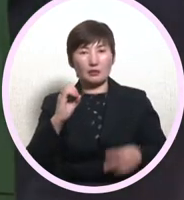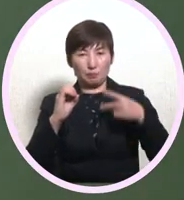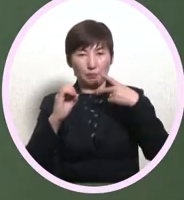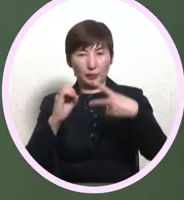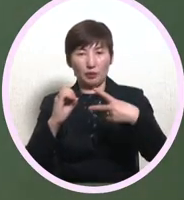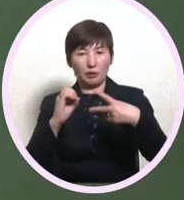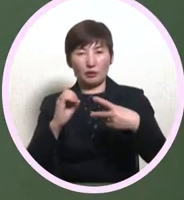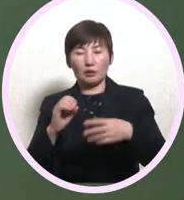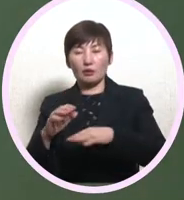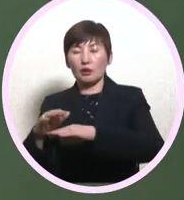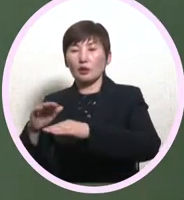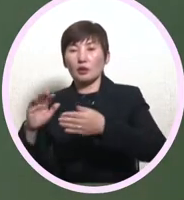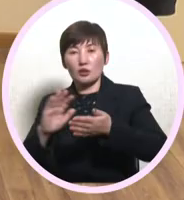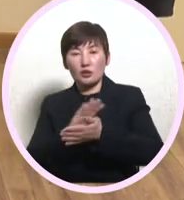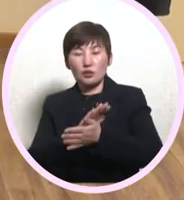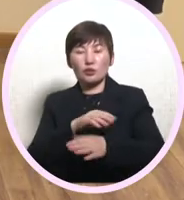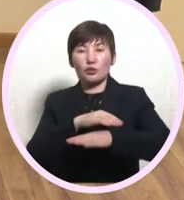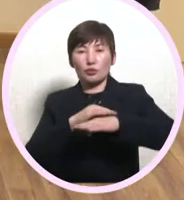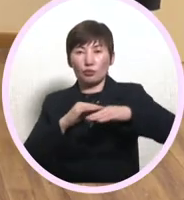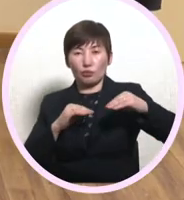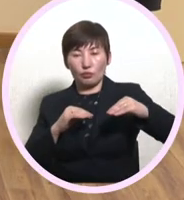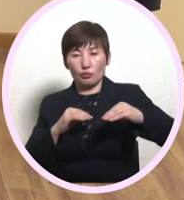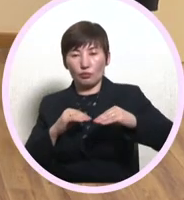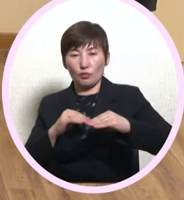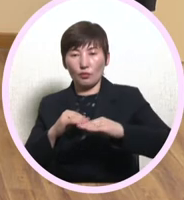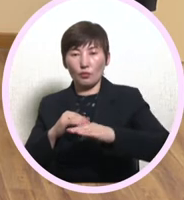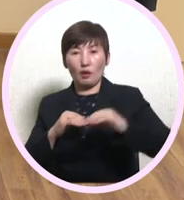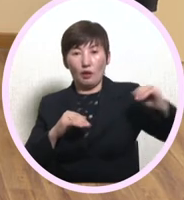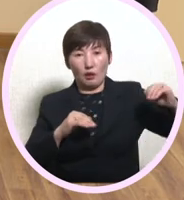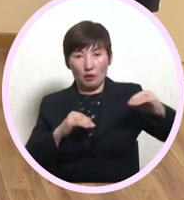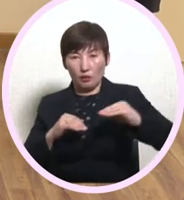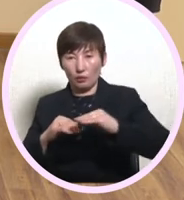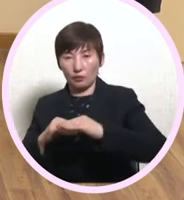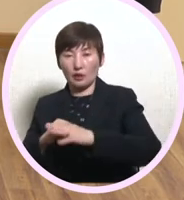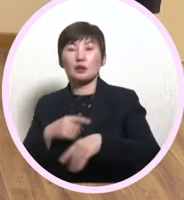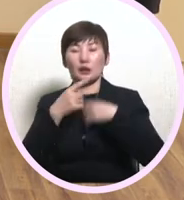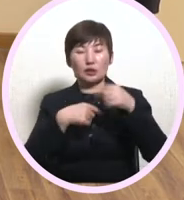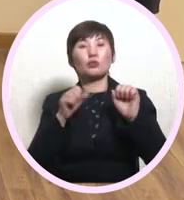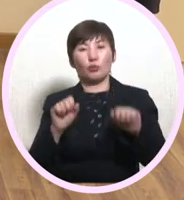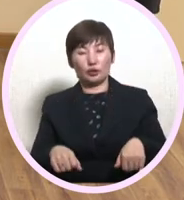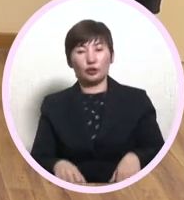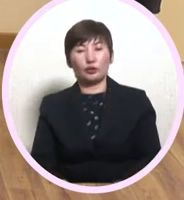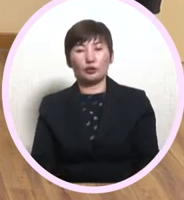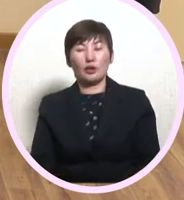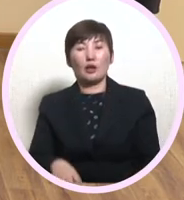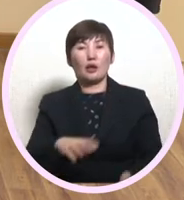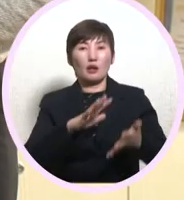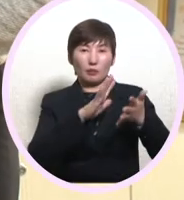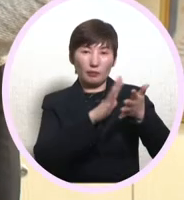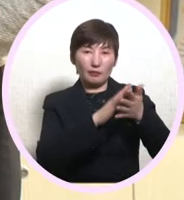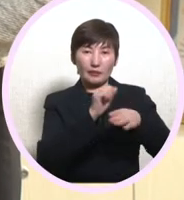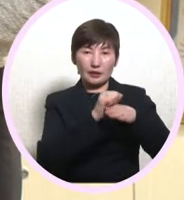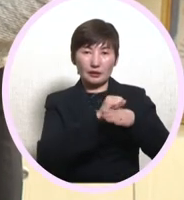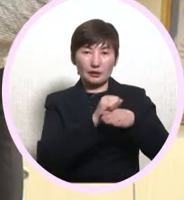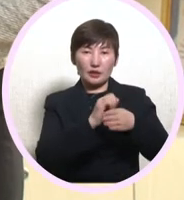хөлөө гинэ. За одоо бүгдээрээ энэ дуршлагтайхаа үрдөнг дараагийн бодлогон дээр жишээ авч батдахын хөвтөө